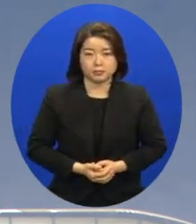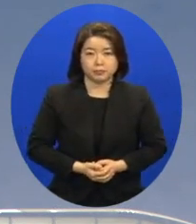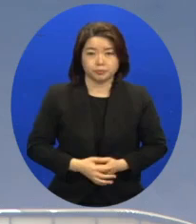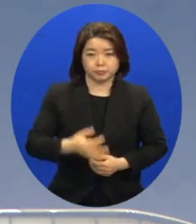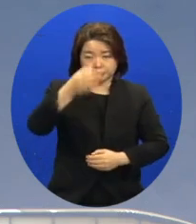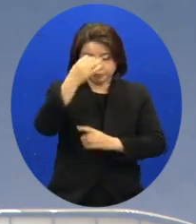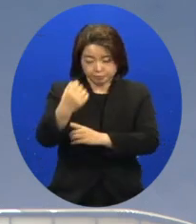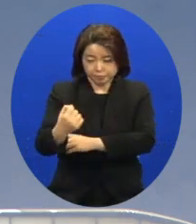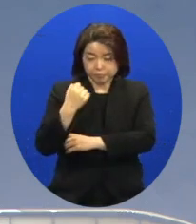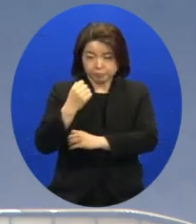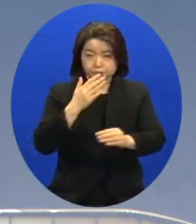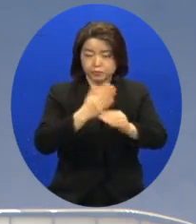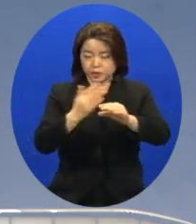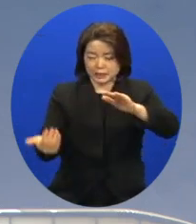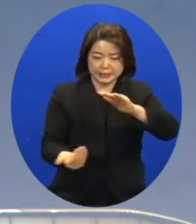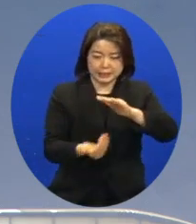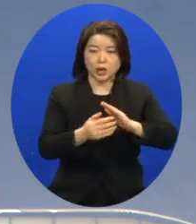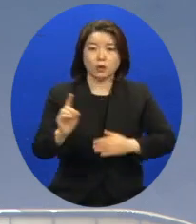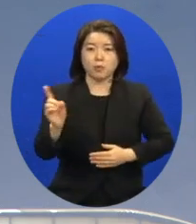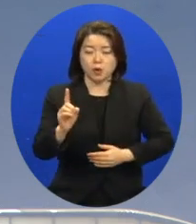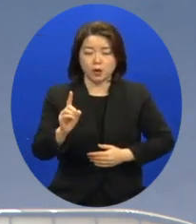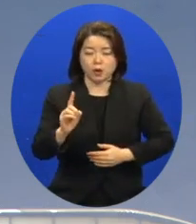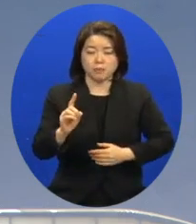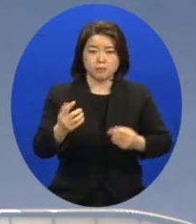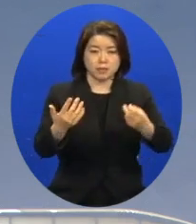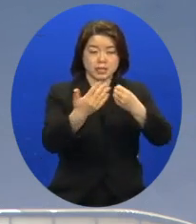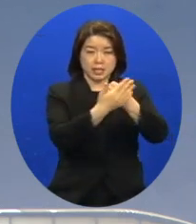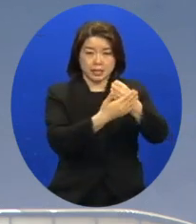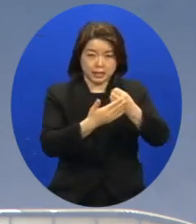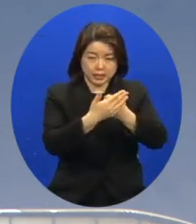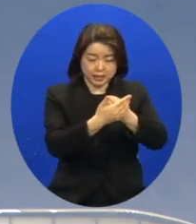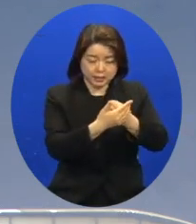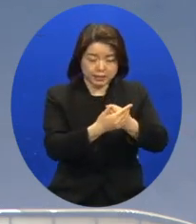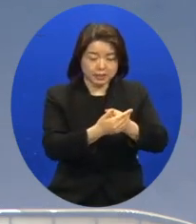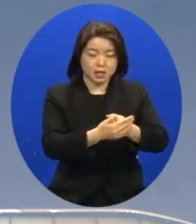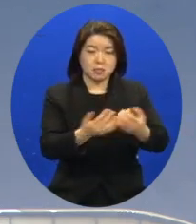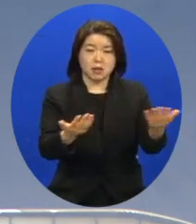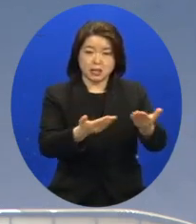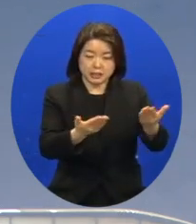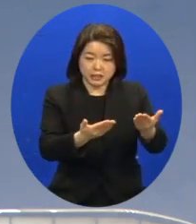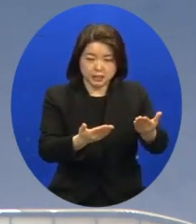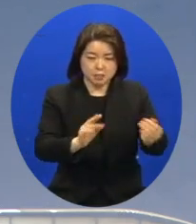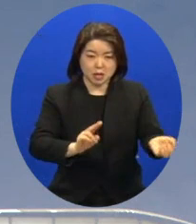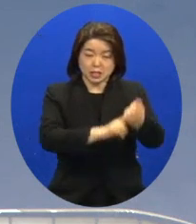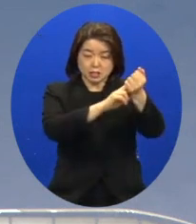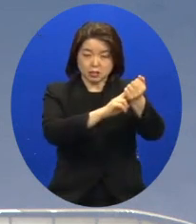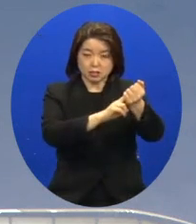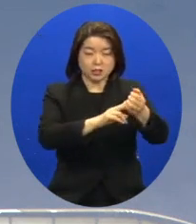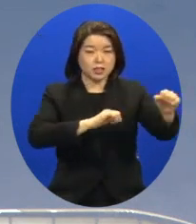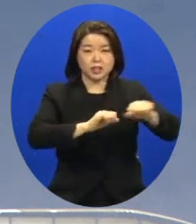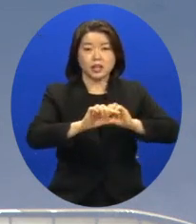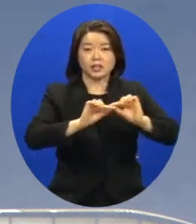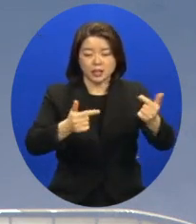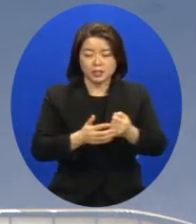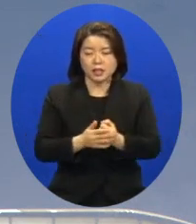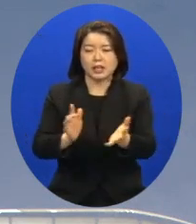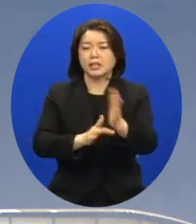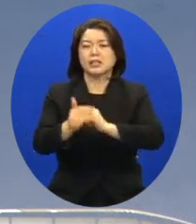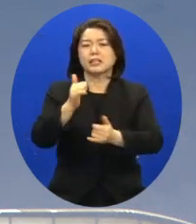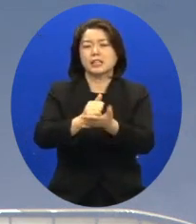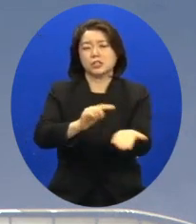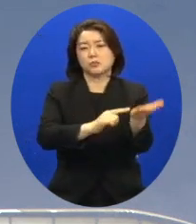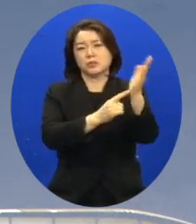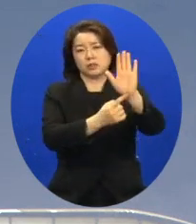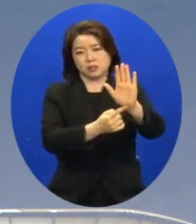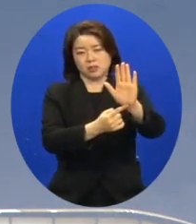능력 중에 능력은 은사나 기적을 행하는 게 아니고 예수님 그분이 드러나는 것입니다. 예수님이 가장